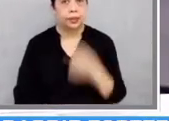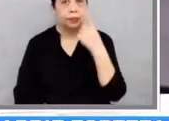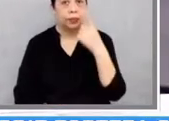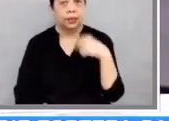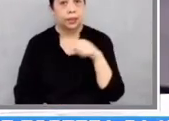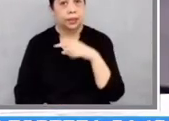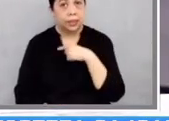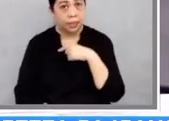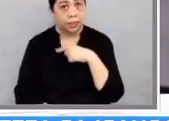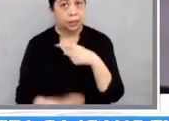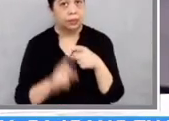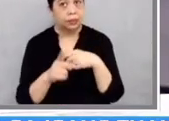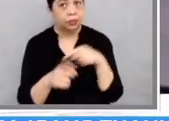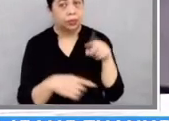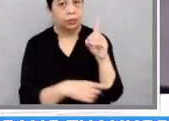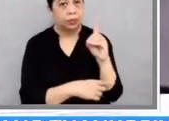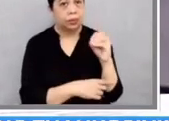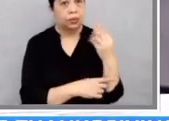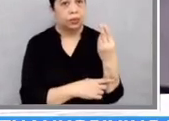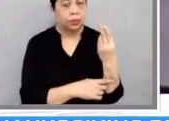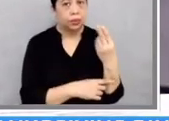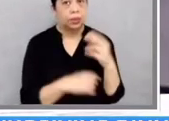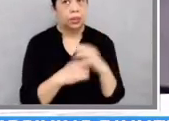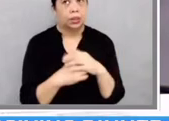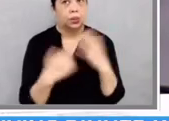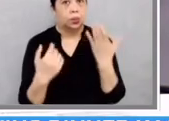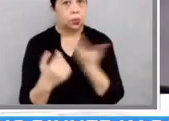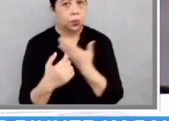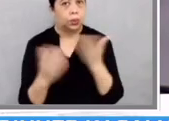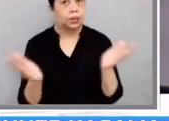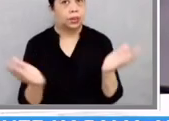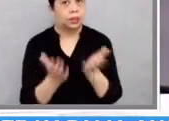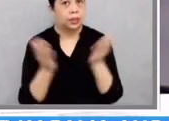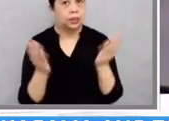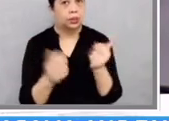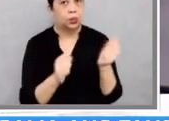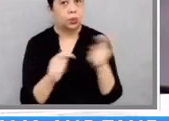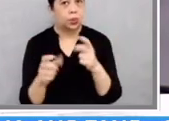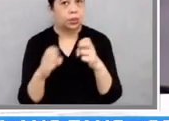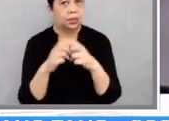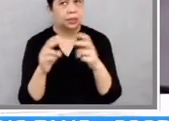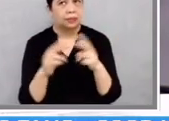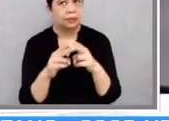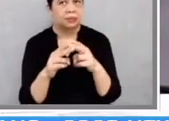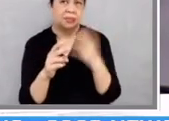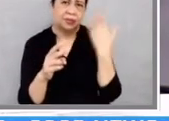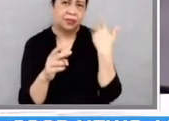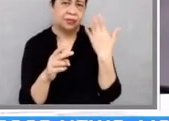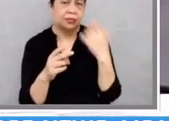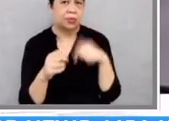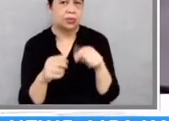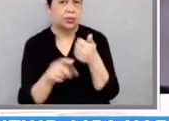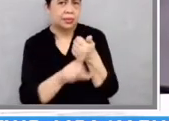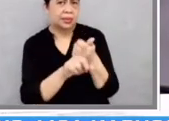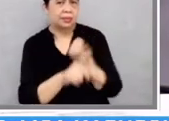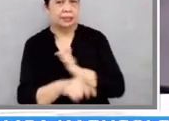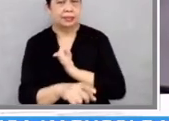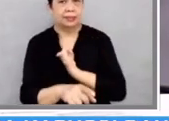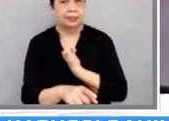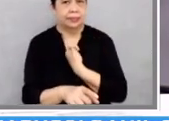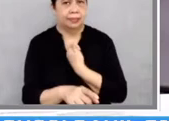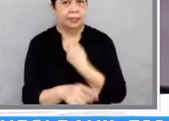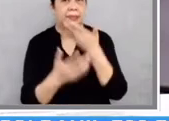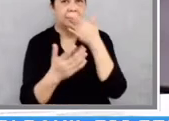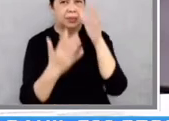po sa kagawaran ng kalusugan, we encourage everybody kahit naman po noon na tayo po ay piliin